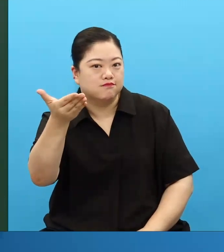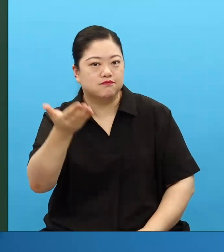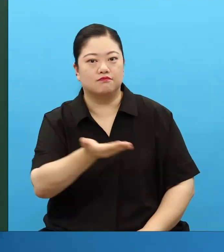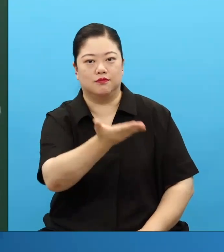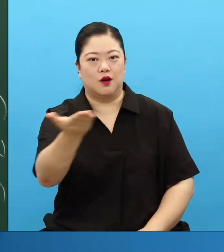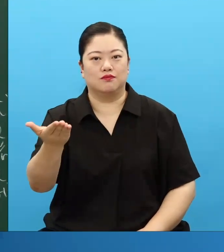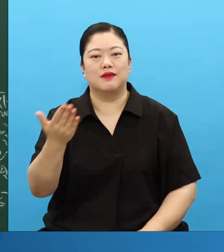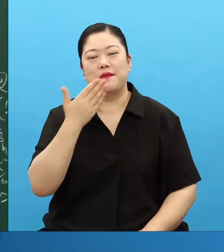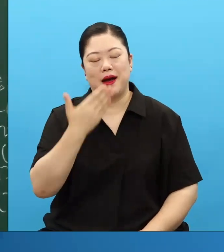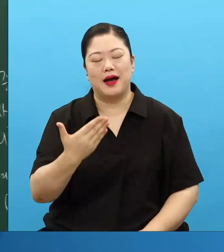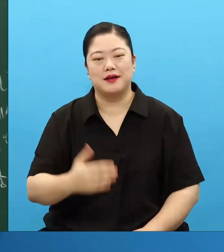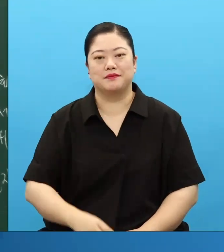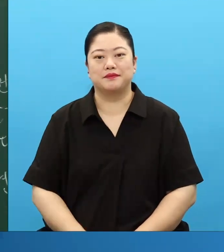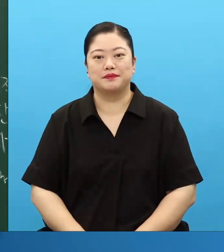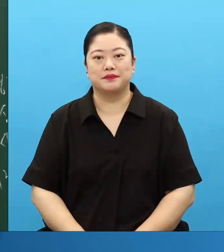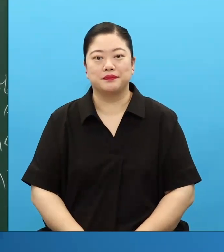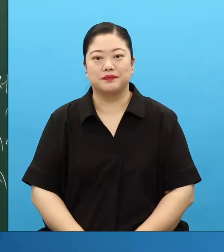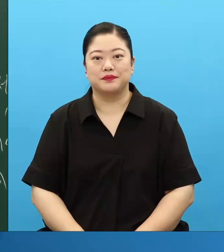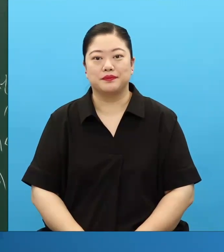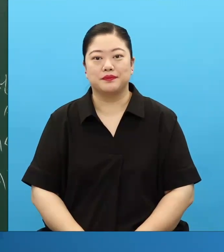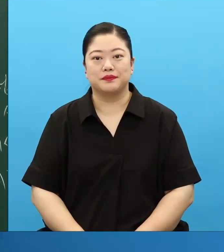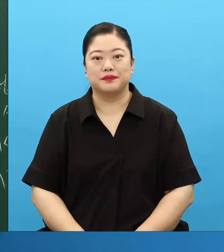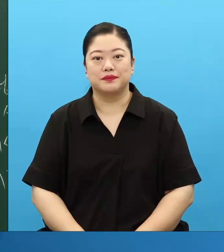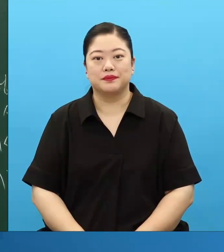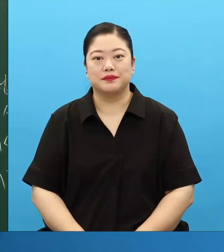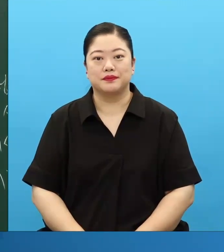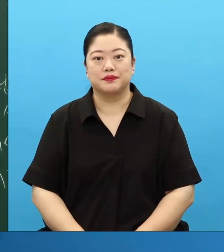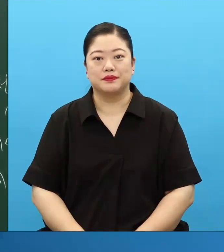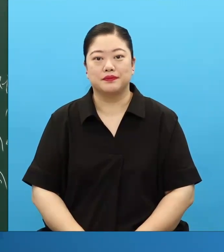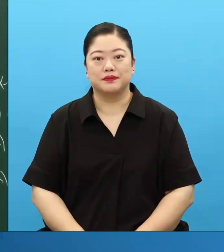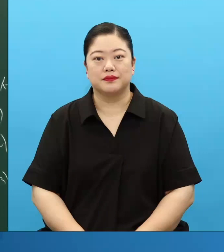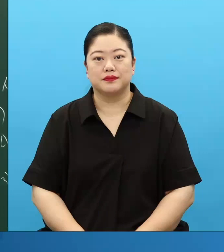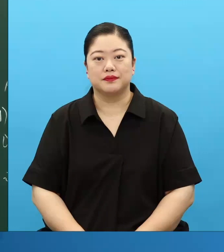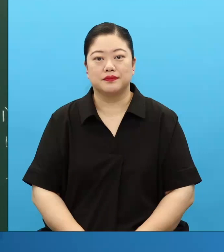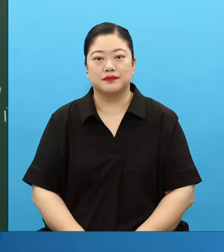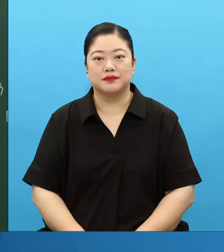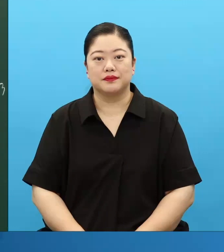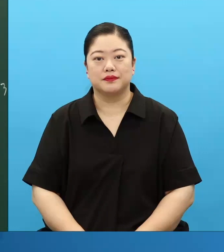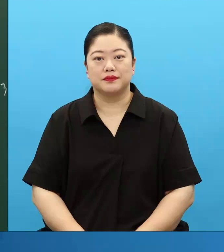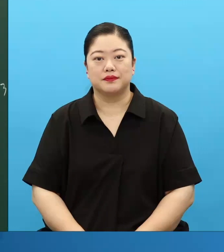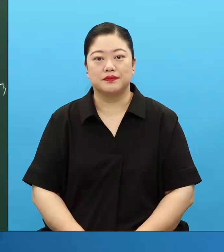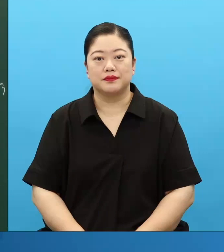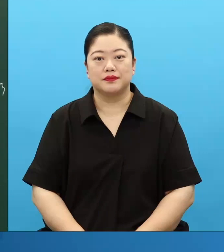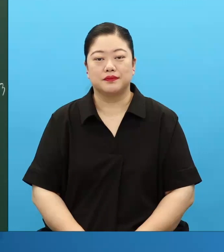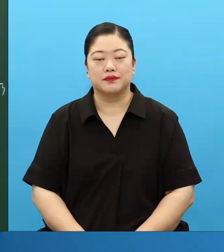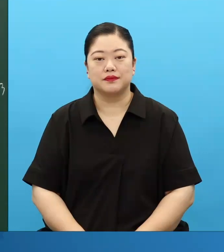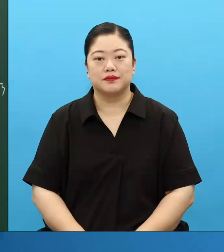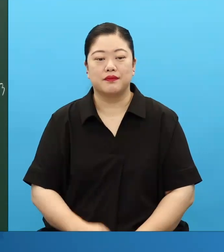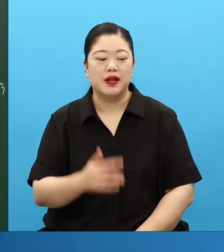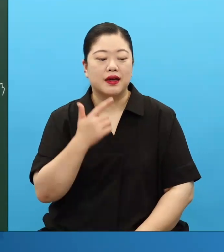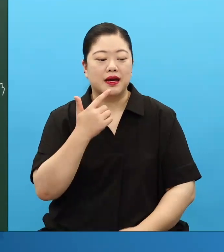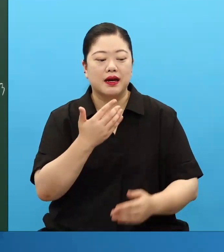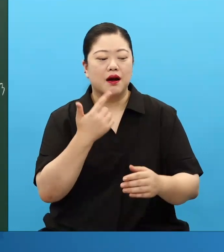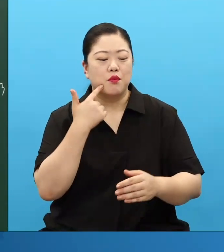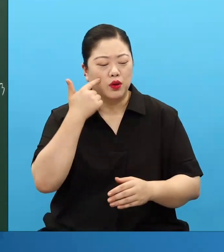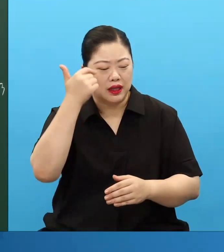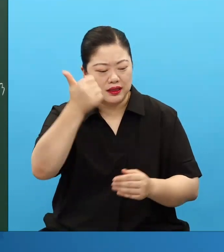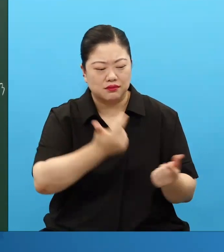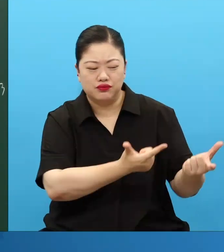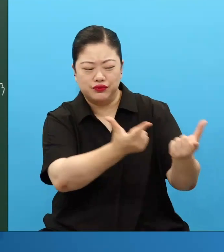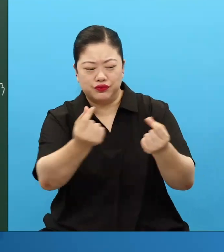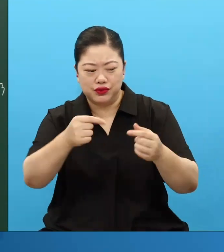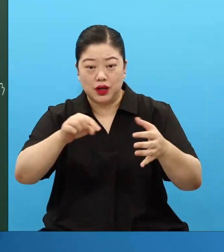to begin with the answer that 그렇죠? God gives. Isn't that 왜냐? so? 하나님의 자녀니까. Why? Because you're a child of God. 분명히 마귀 자녀 아닙니다. 하나님의